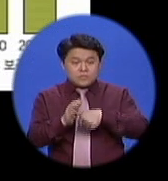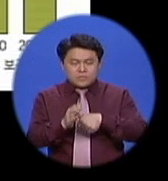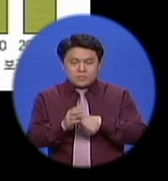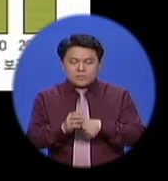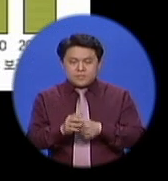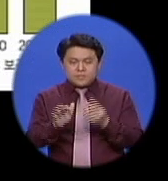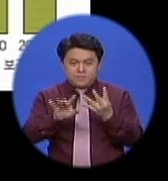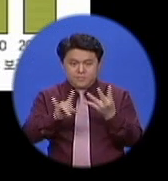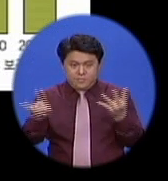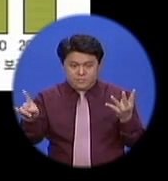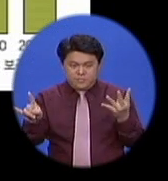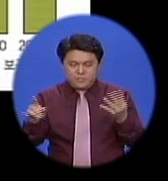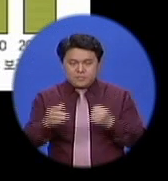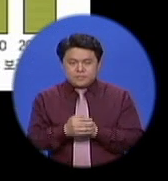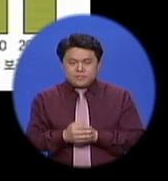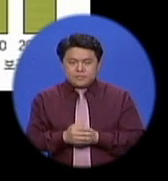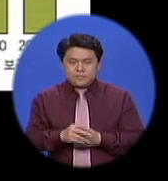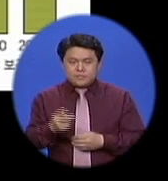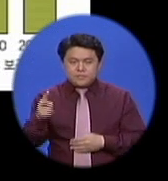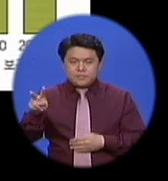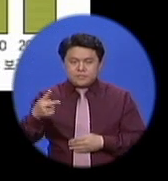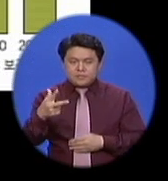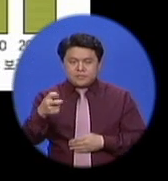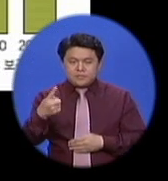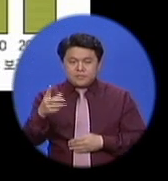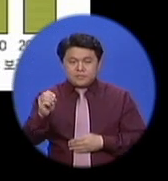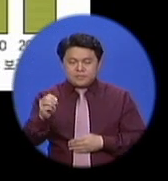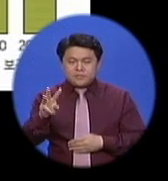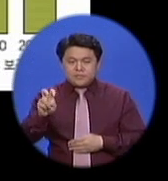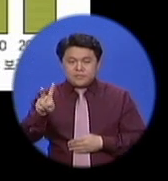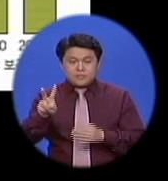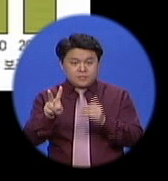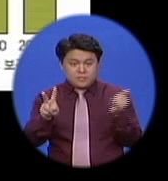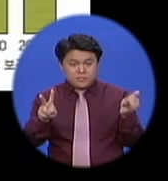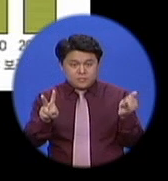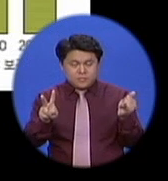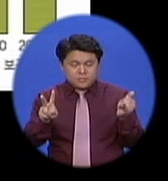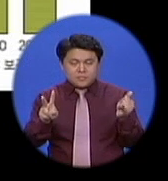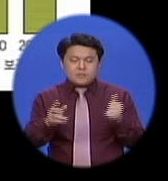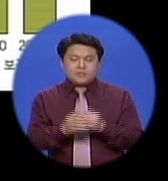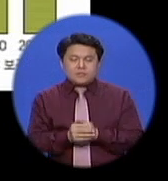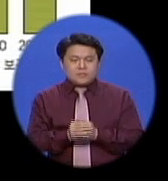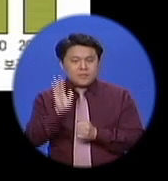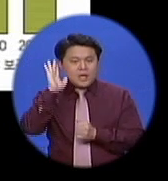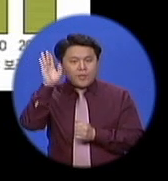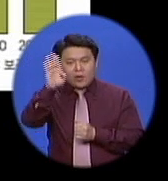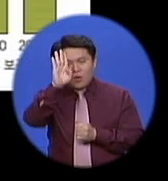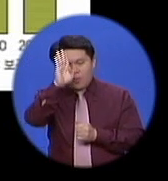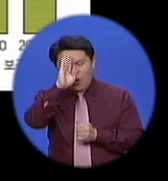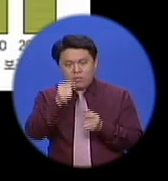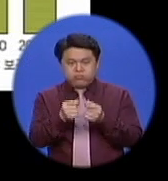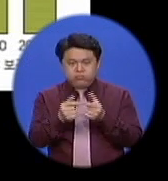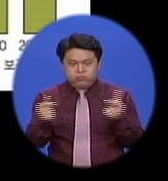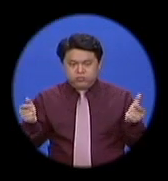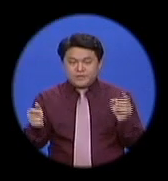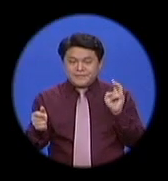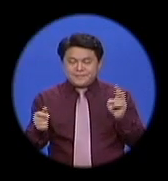2050년에는 4배인 271만 32명으로 증가할 것으로 예상하고